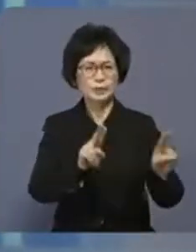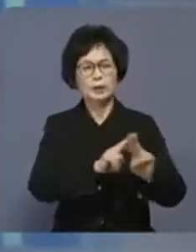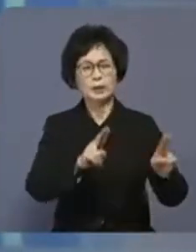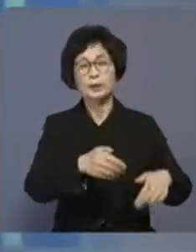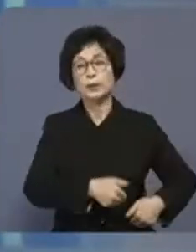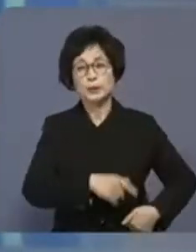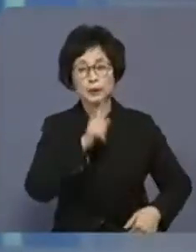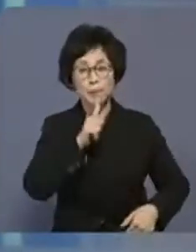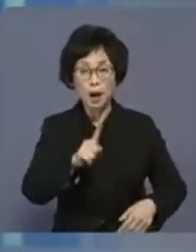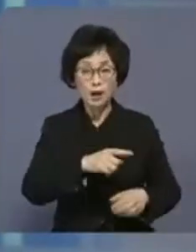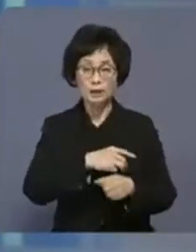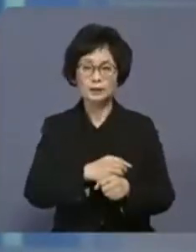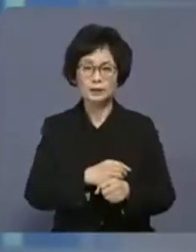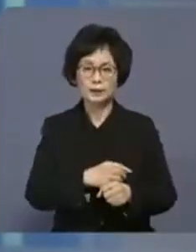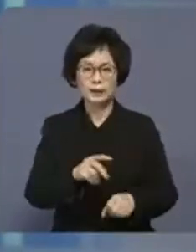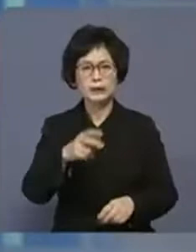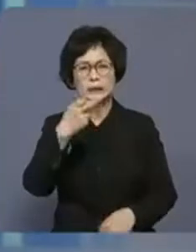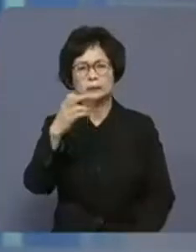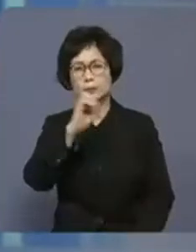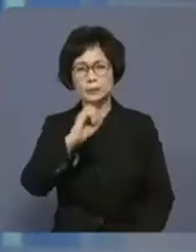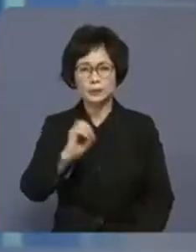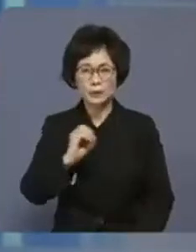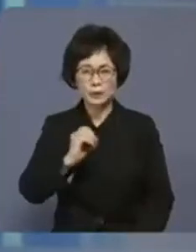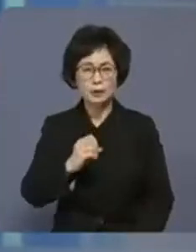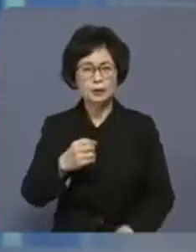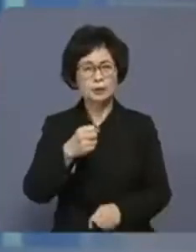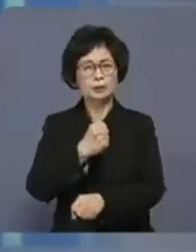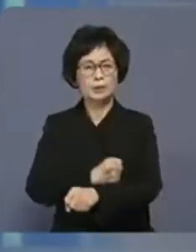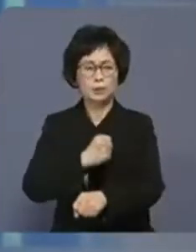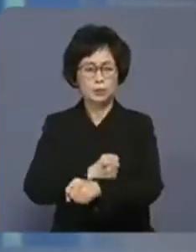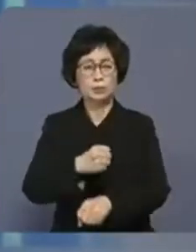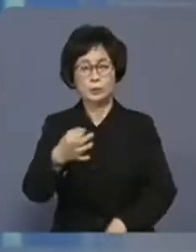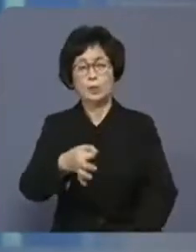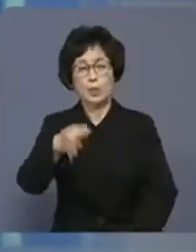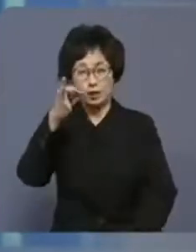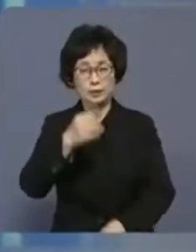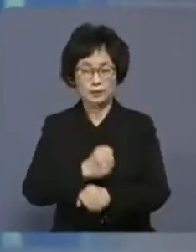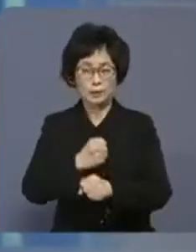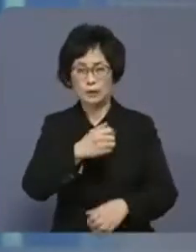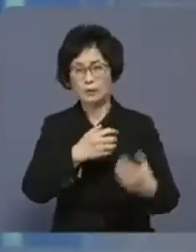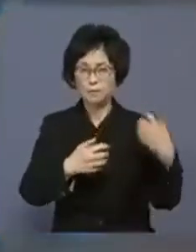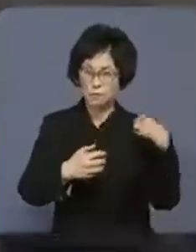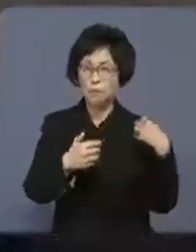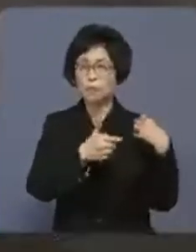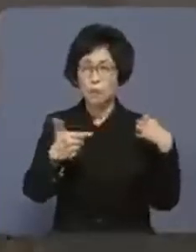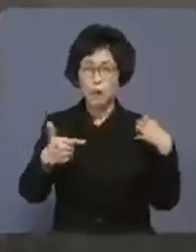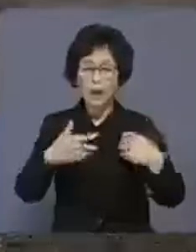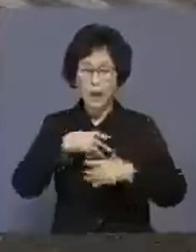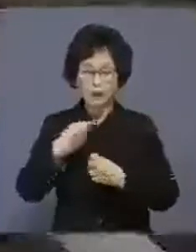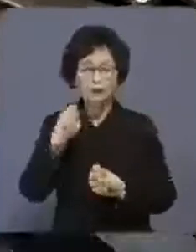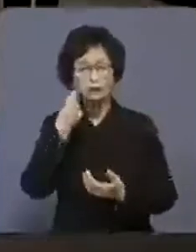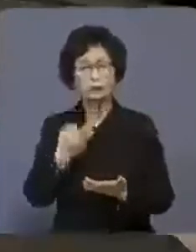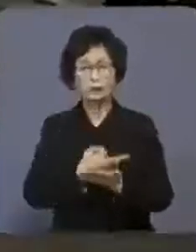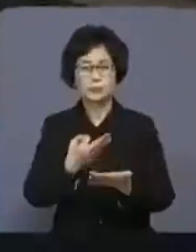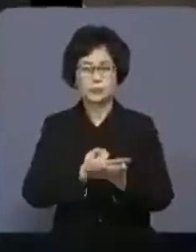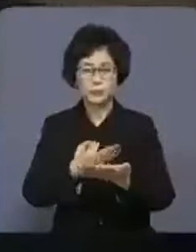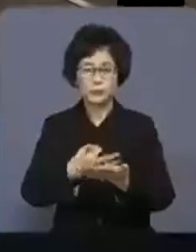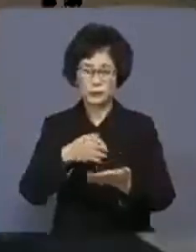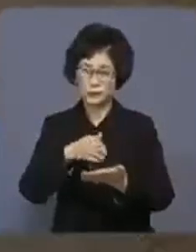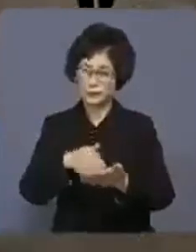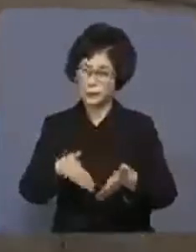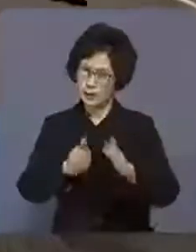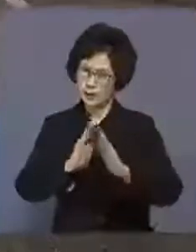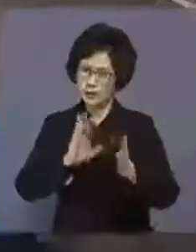인재가 시행된 기간 온 이미 최대 12% 까지 올라서 부담이 크다는 건데요 앞서 설명해드린 안전은 인산 정 위원의 구성에서도